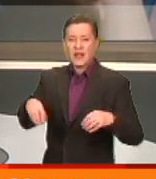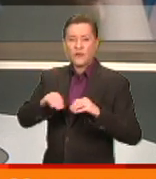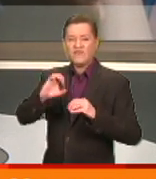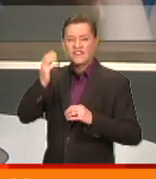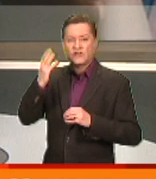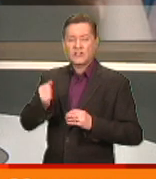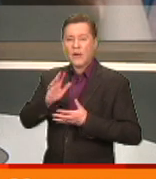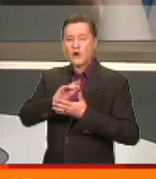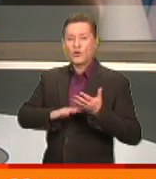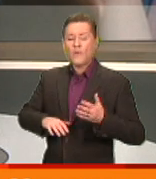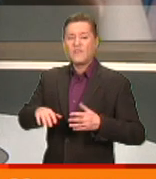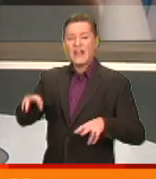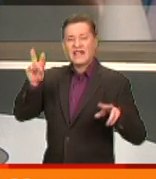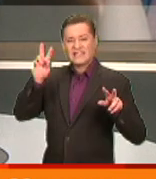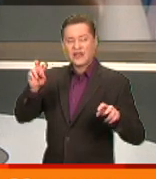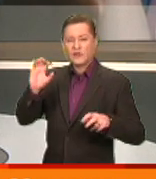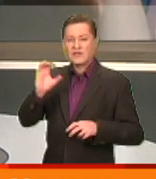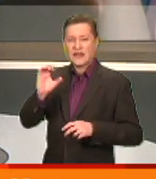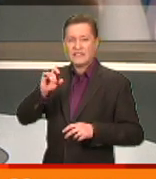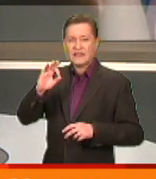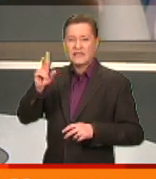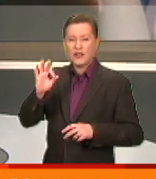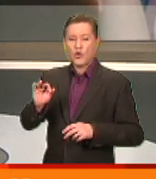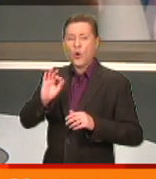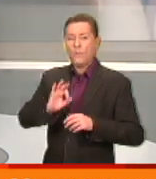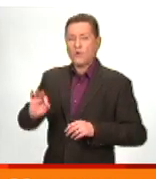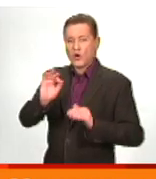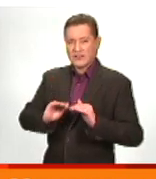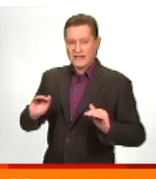Штатах в продовженні циклу Сергія Стеценка «Діти.UA».